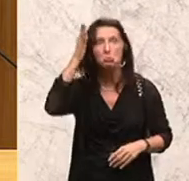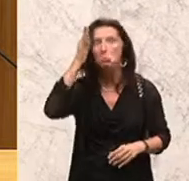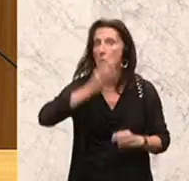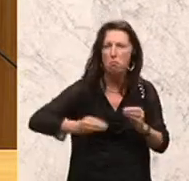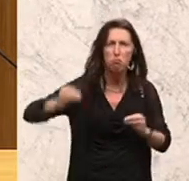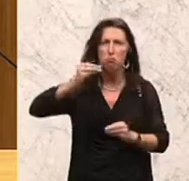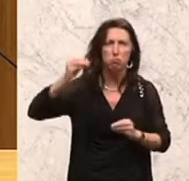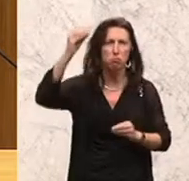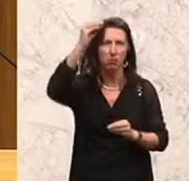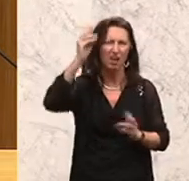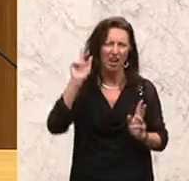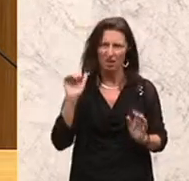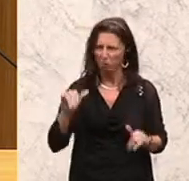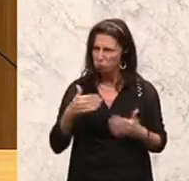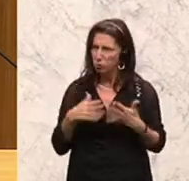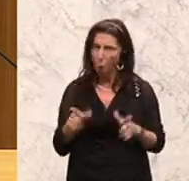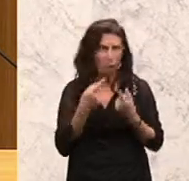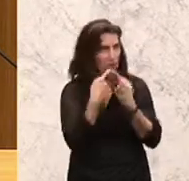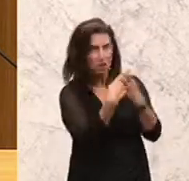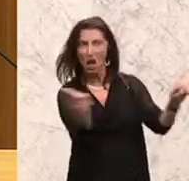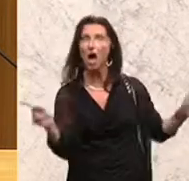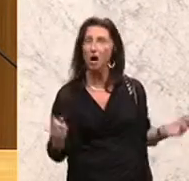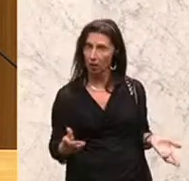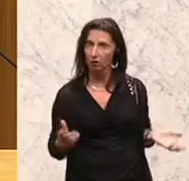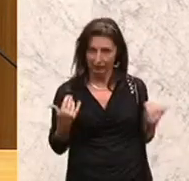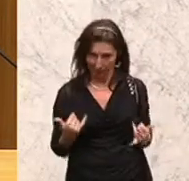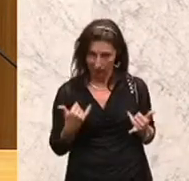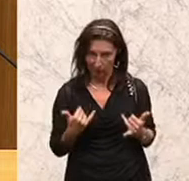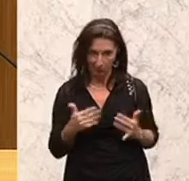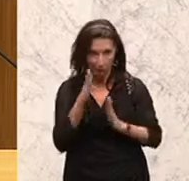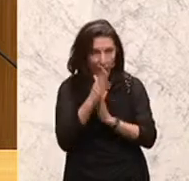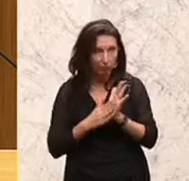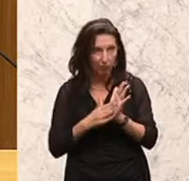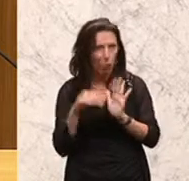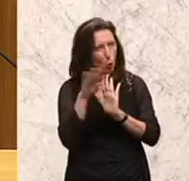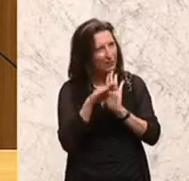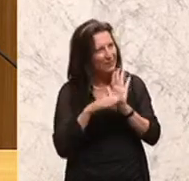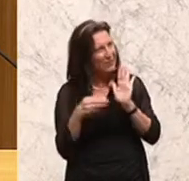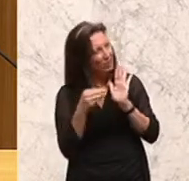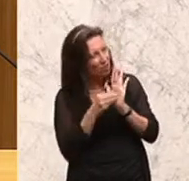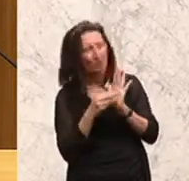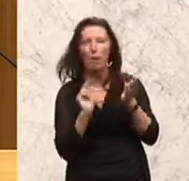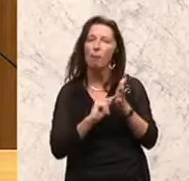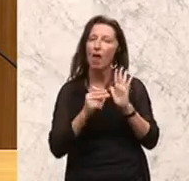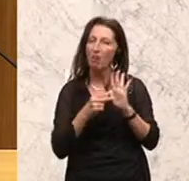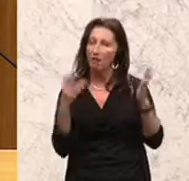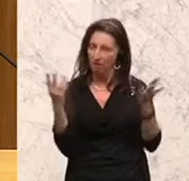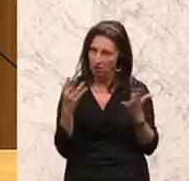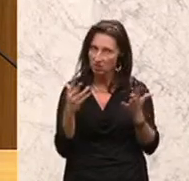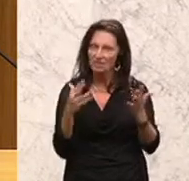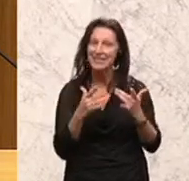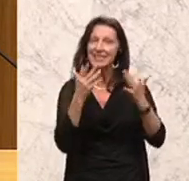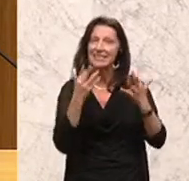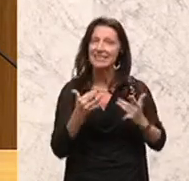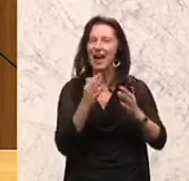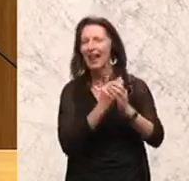Das muss man den Menschen sagen. Das ist erst der Beginn und es steht ausdrücklich im Gesetz drinnen, das ist so vorgesehen, ausdrücklich vorgesehen, dass diese Zahl